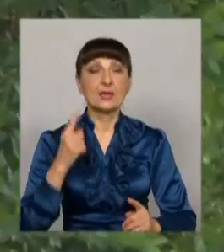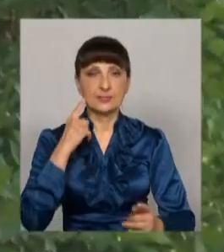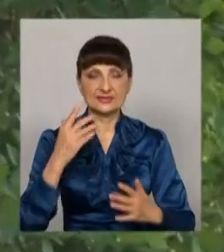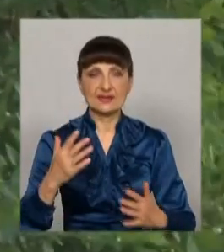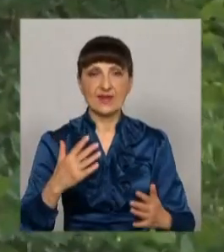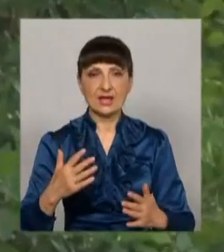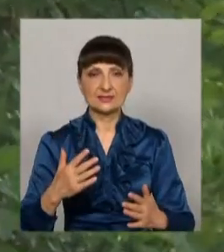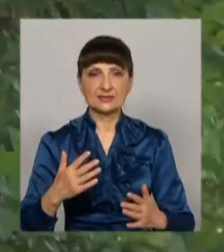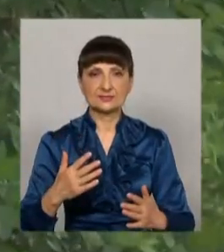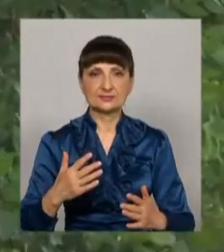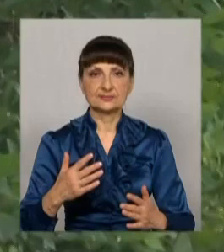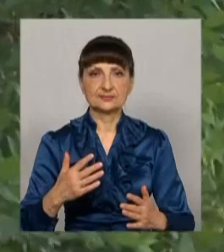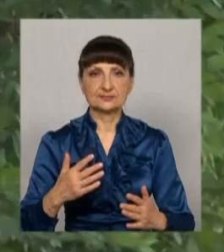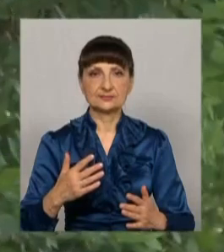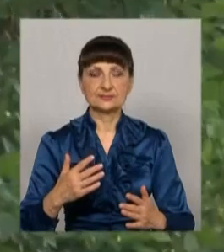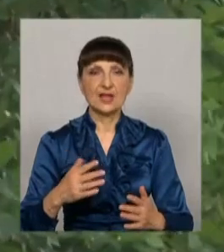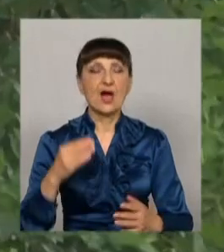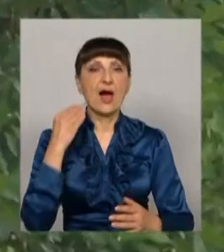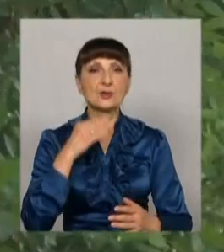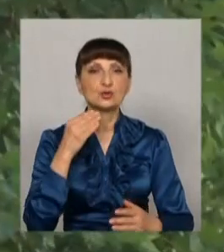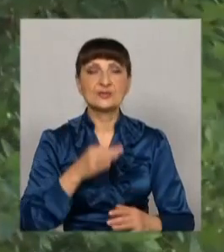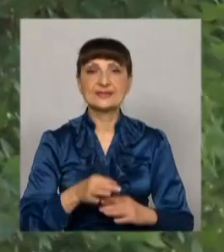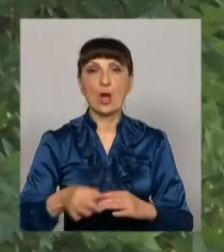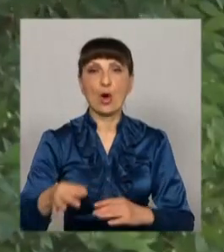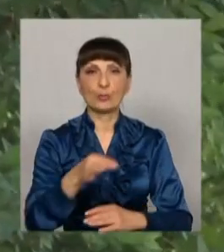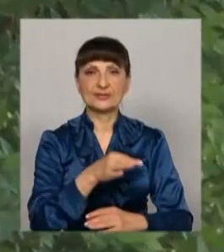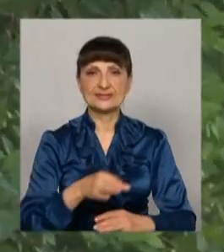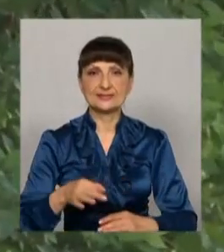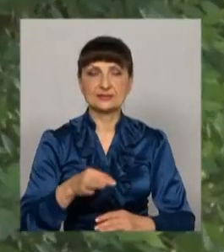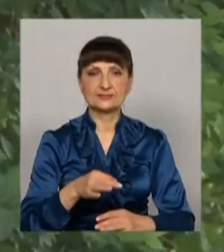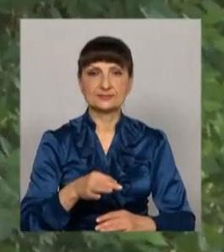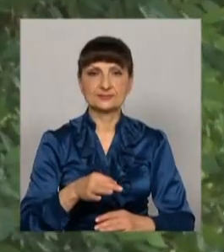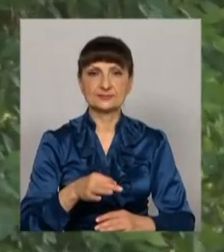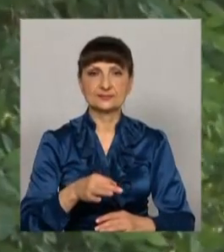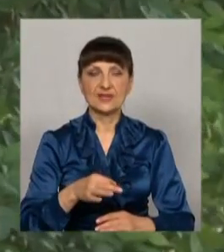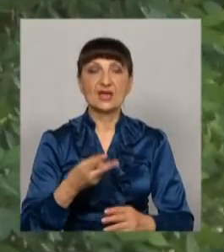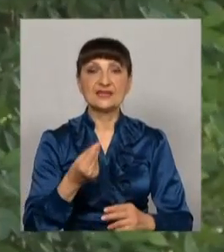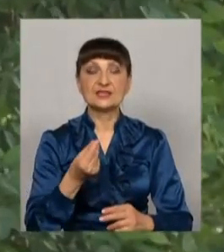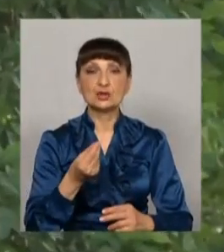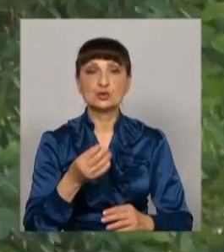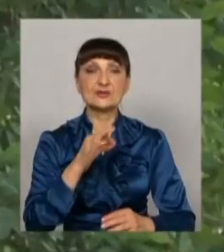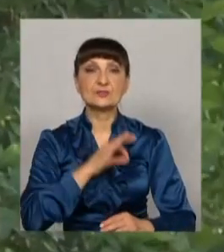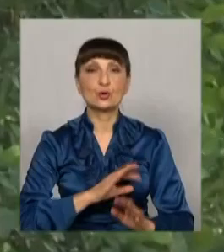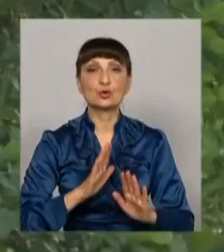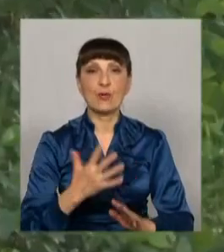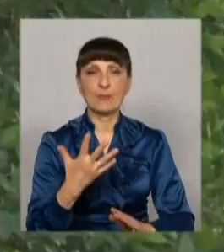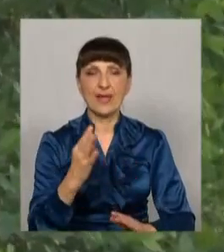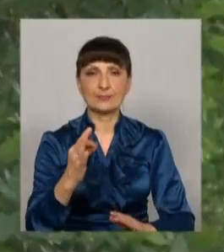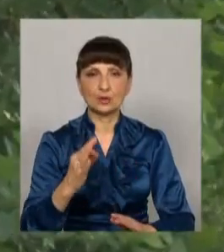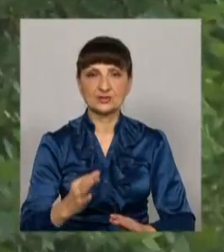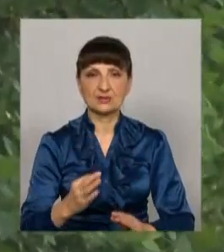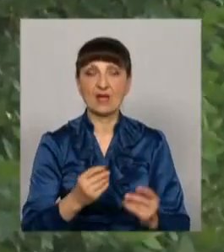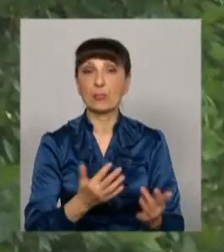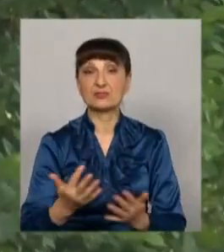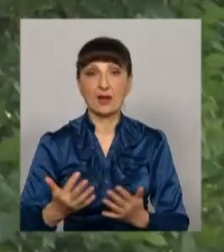представляете, значит, в Актюбинской области из этой суммы использовали всего 5% от